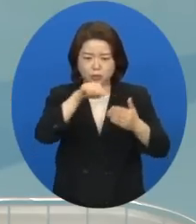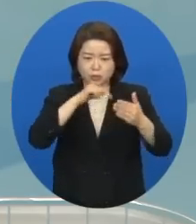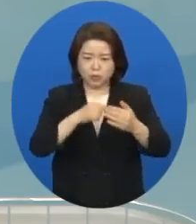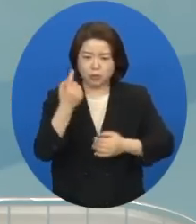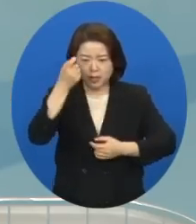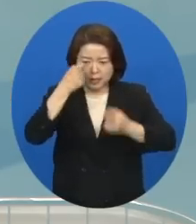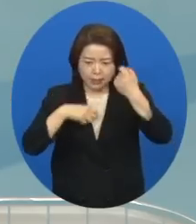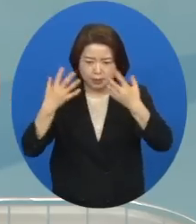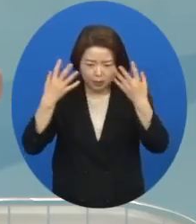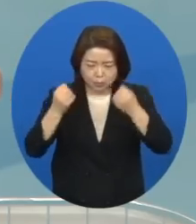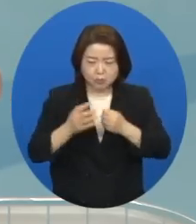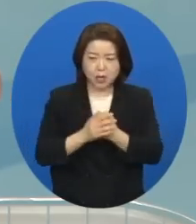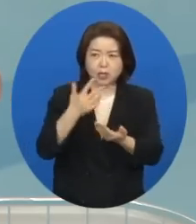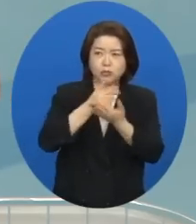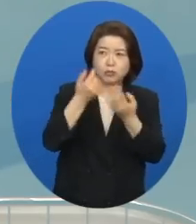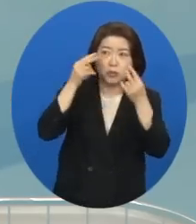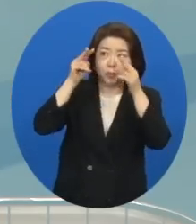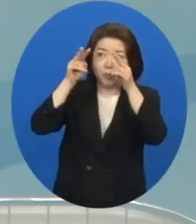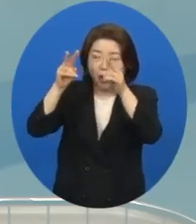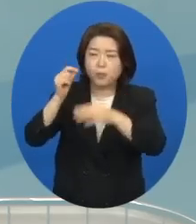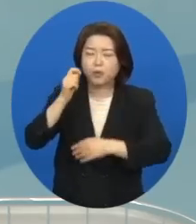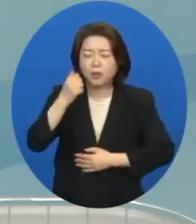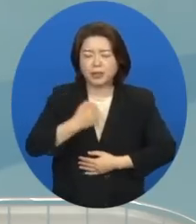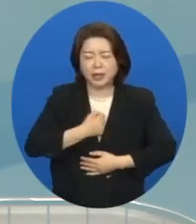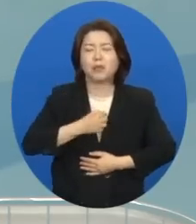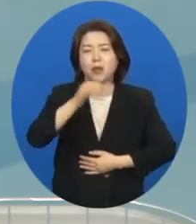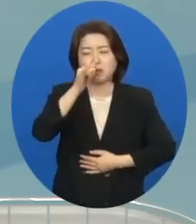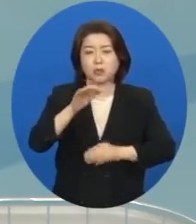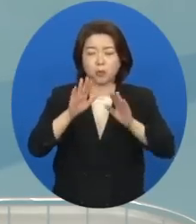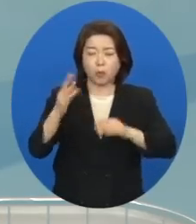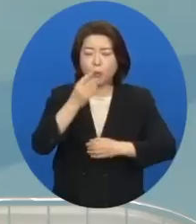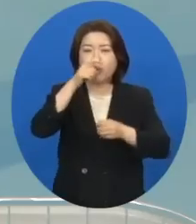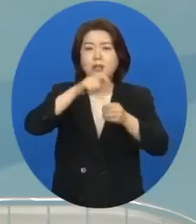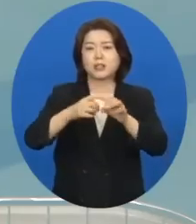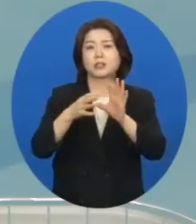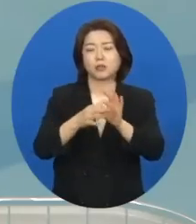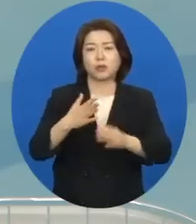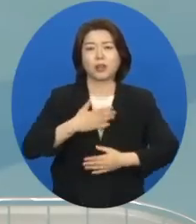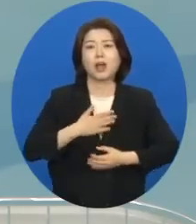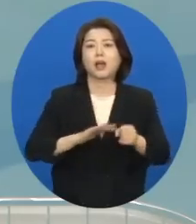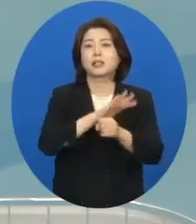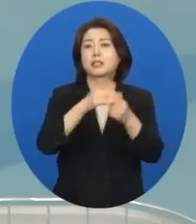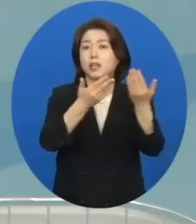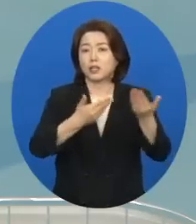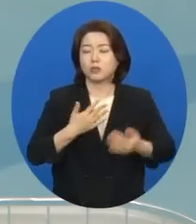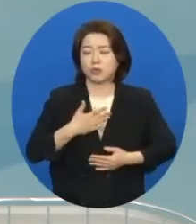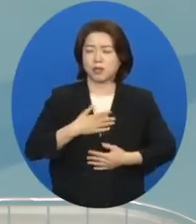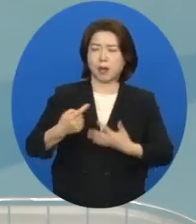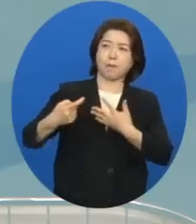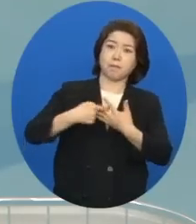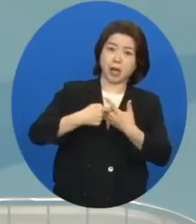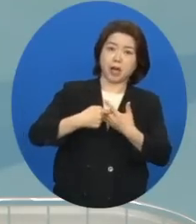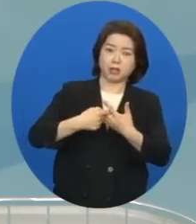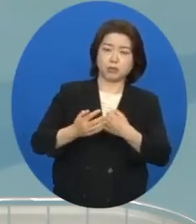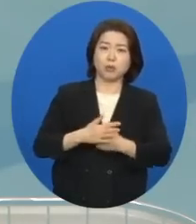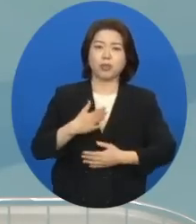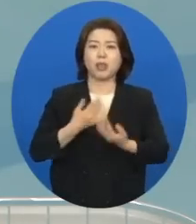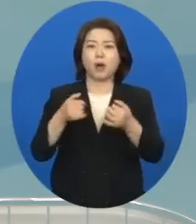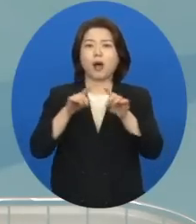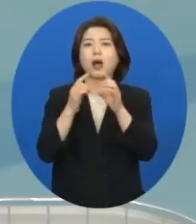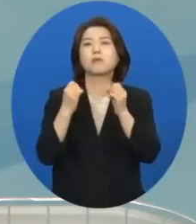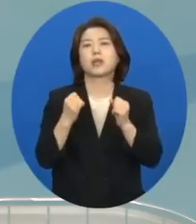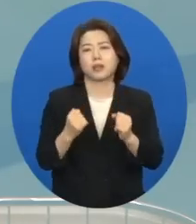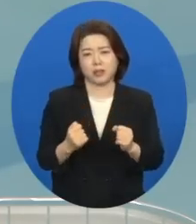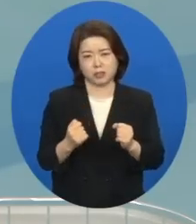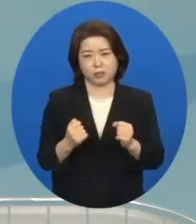못하는 답답함이 있습니다. 오늘 성찬을 통하여 나를 사랑하시고 나를 아시고 나와 함께